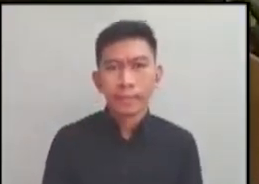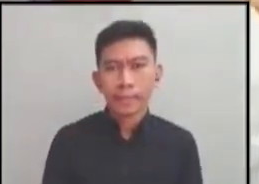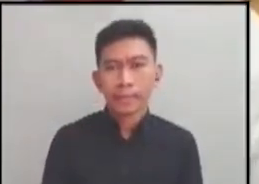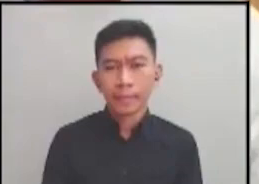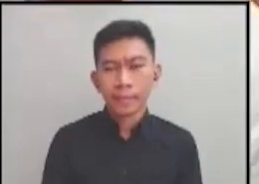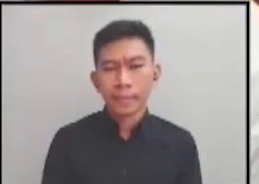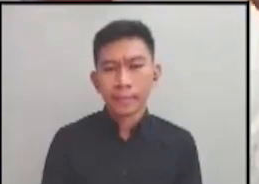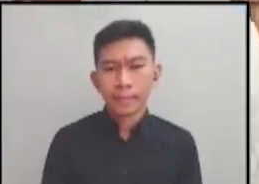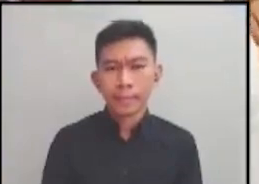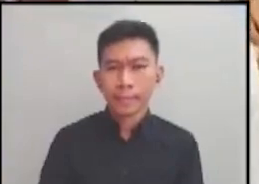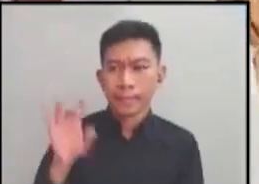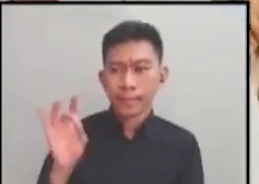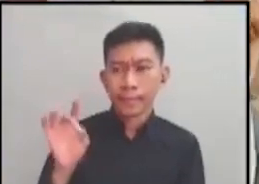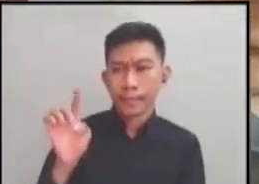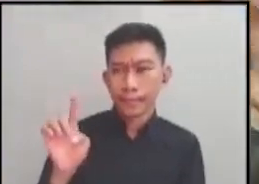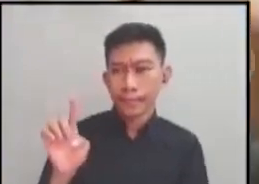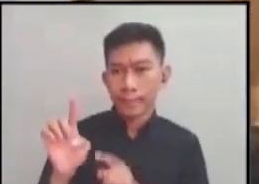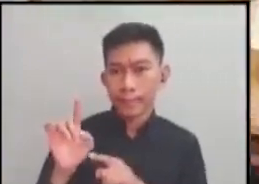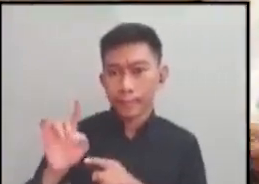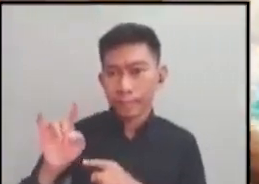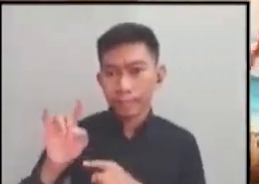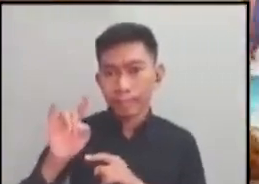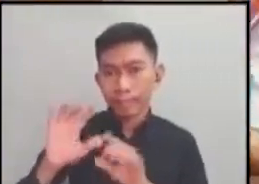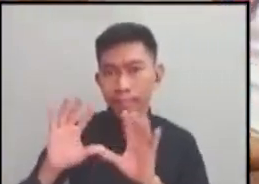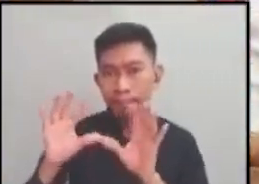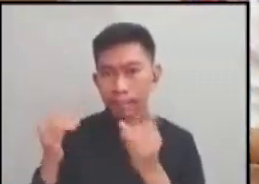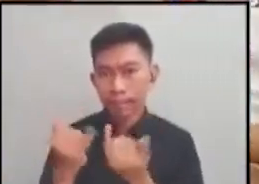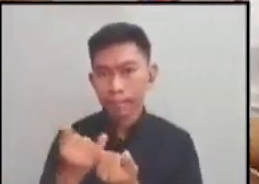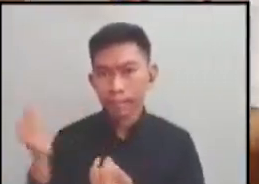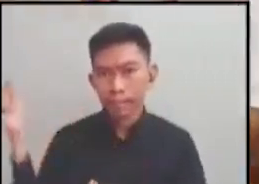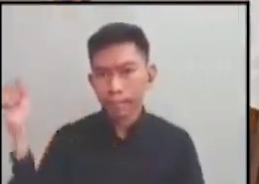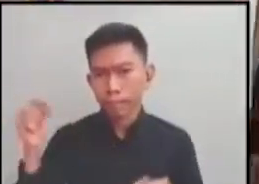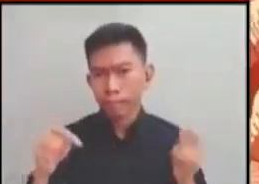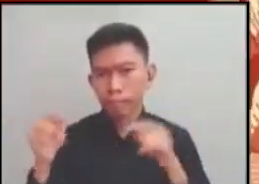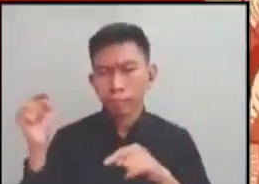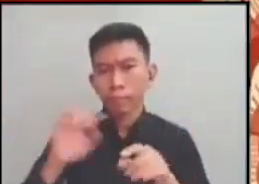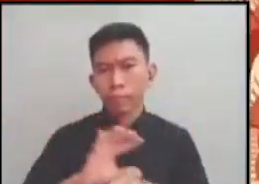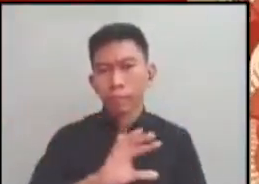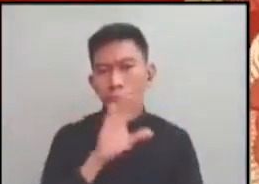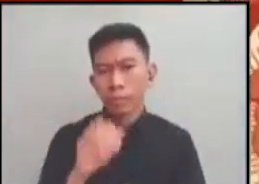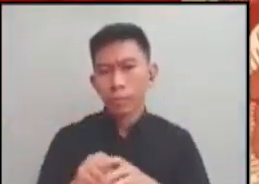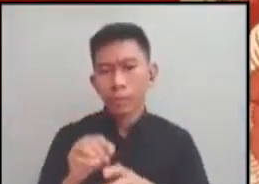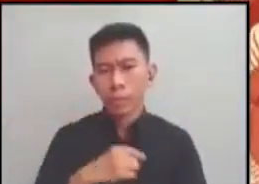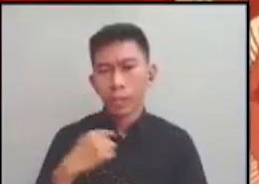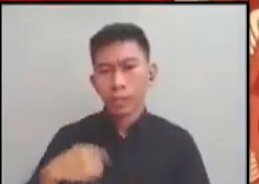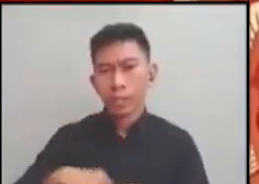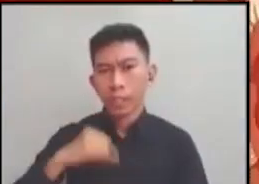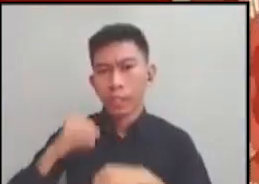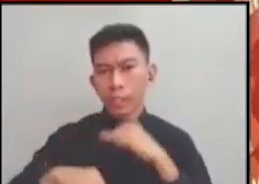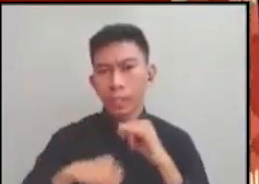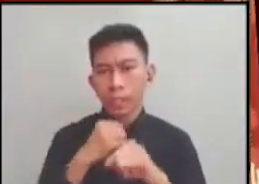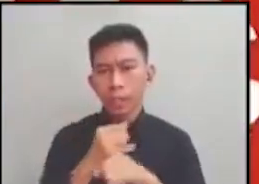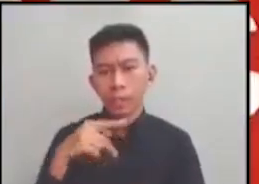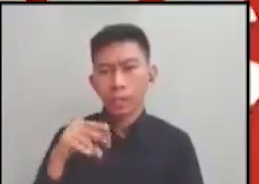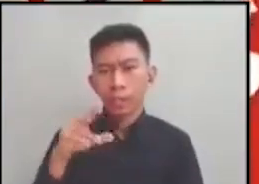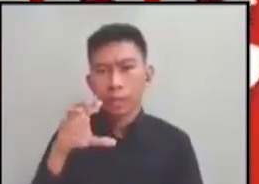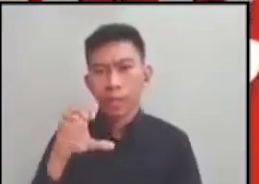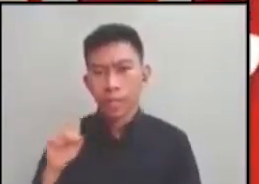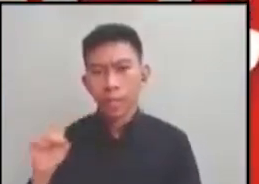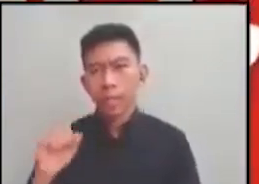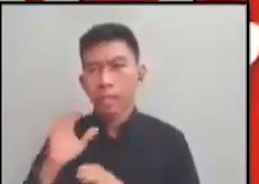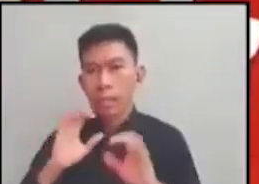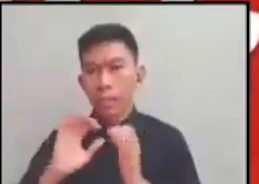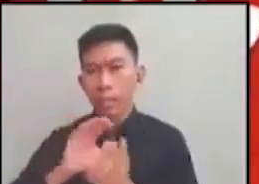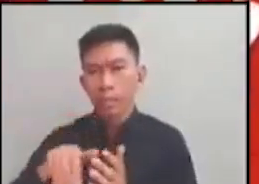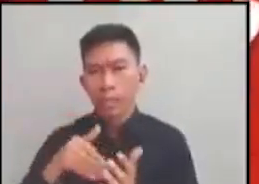81 mamamahayag mula sa halos 70 bansa ang lalaho sa China International Press Communication Center Program dito